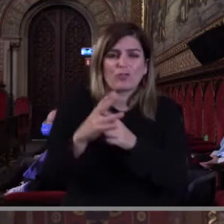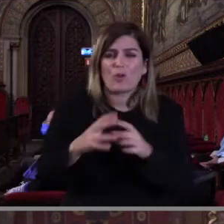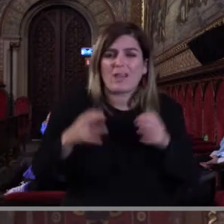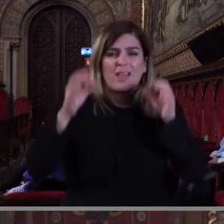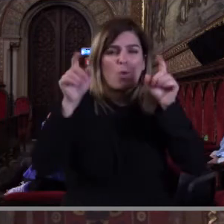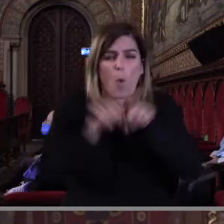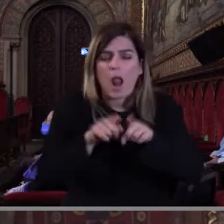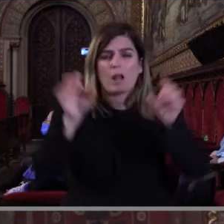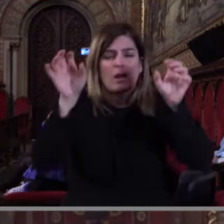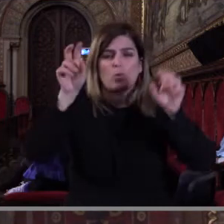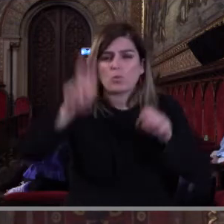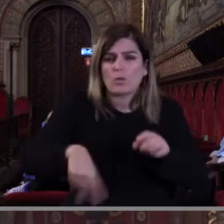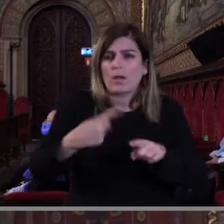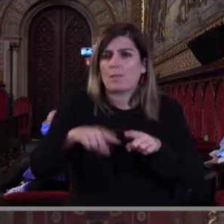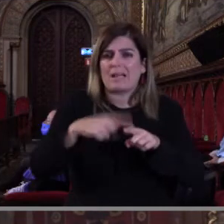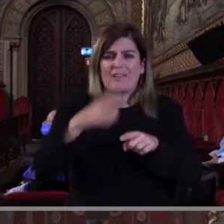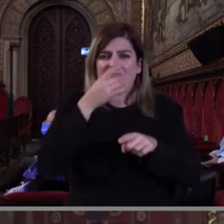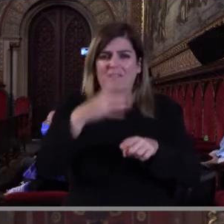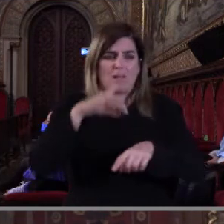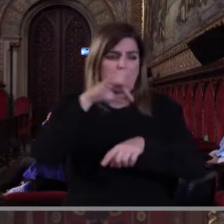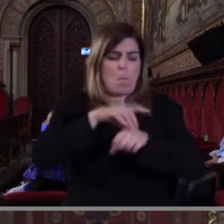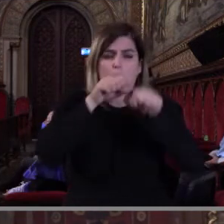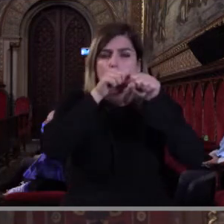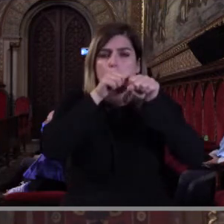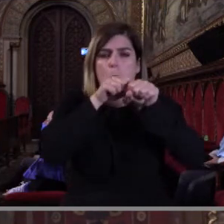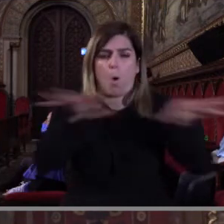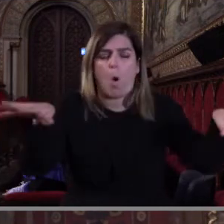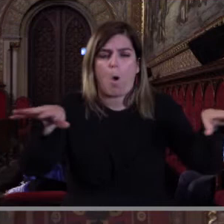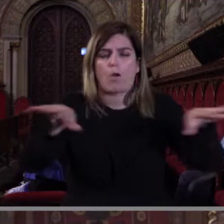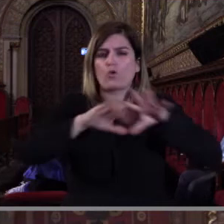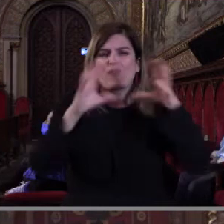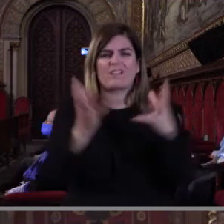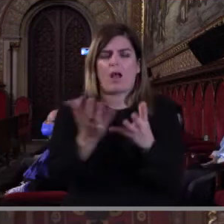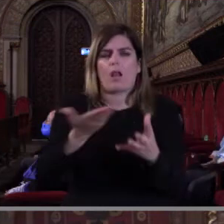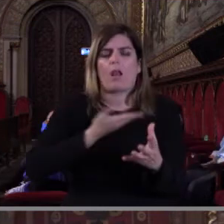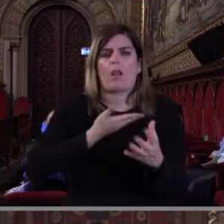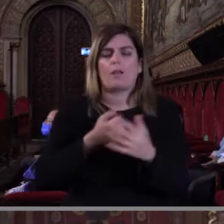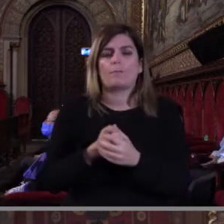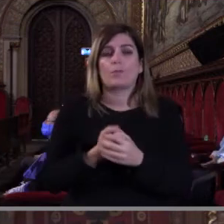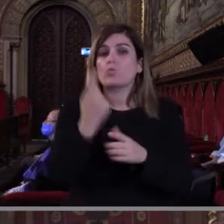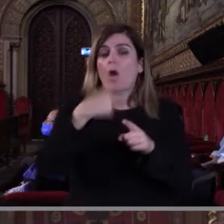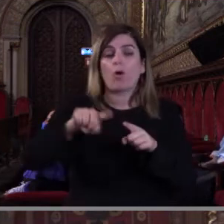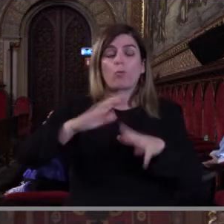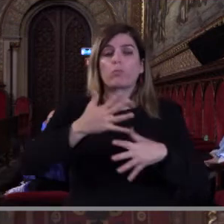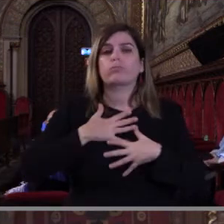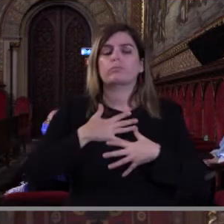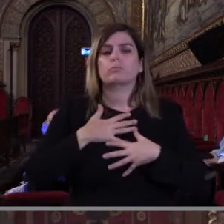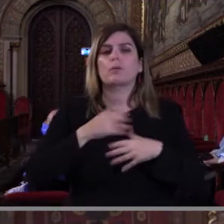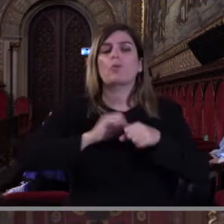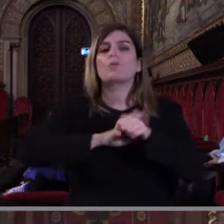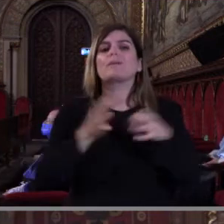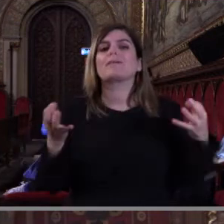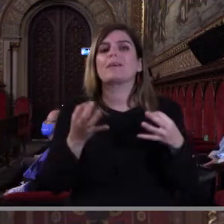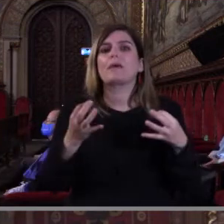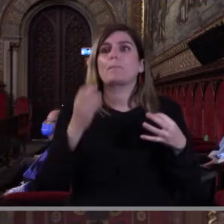forma tan abrupta i que fos tan devastadora i tan universal. Una de les coses que sorprenen d'aquesta pandèmia és